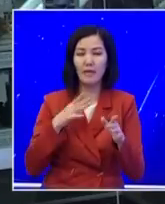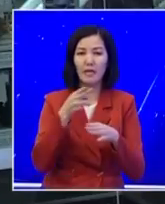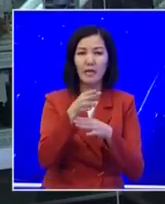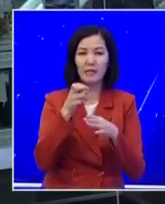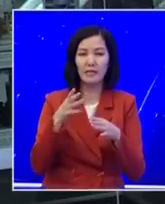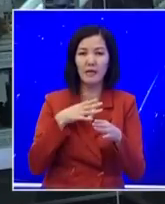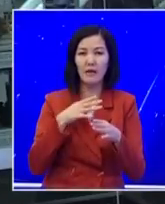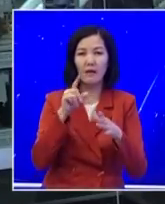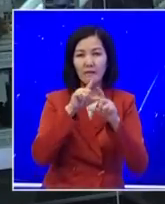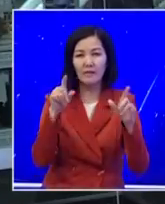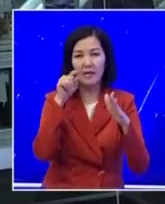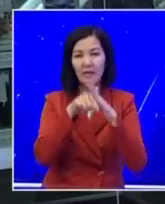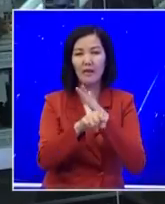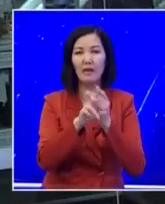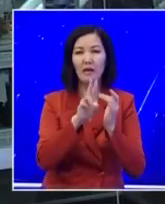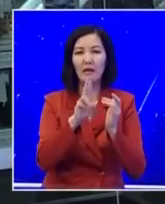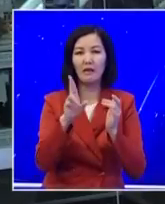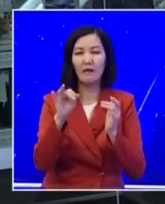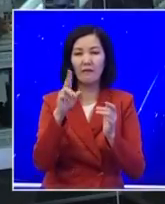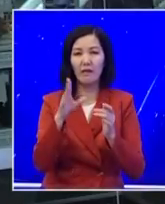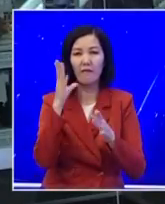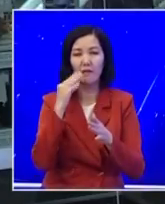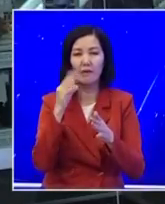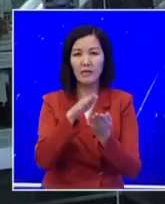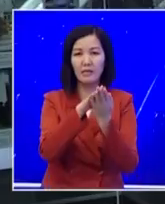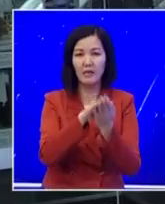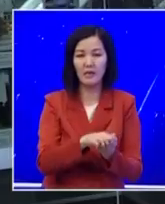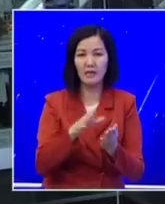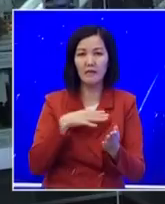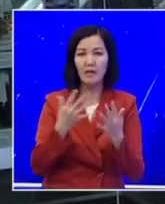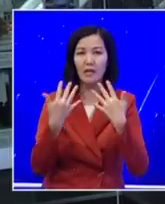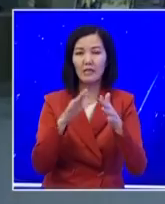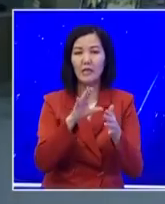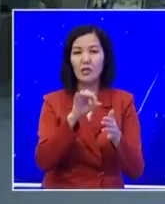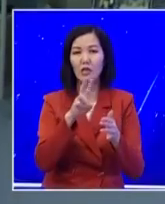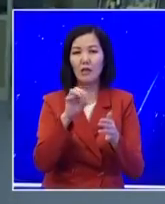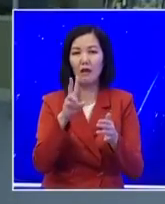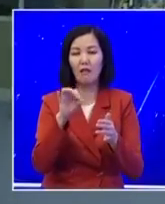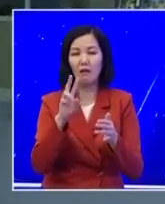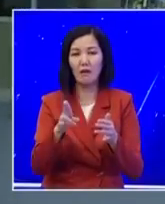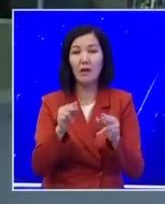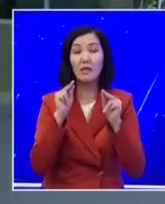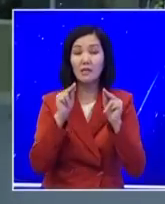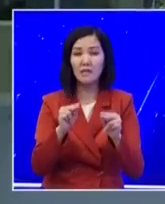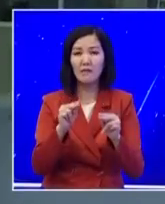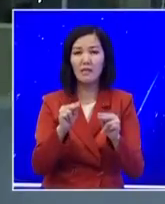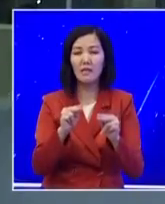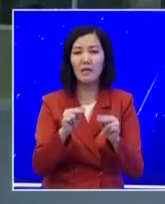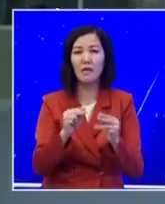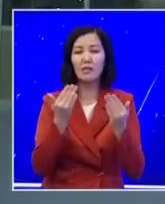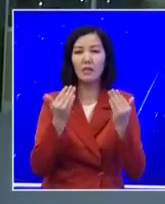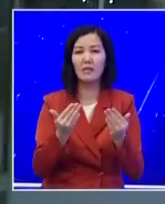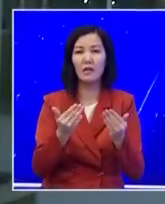здании НКВД в Алматы, и захоронение производилось в селе Жаналых. Действительно, на протяжении уже почти